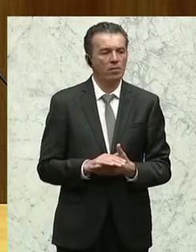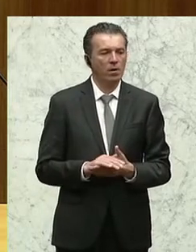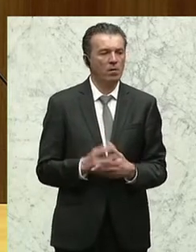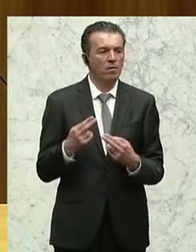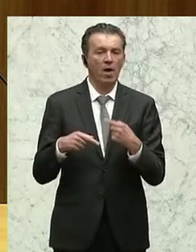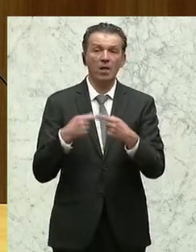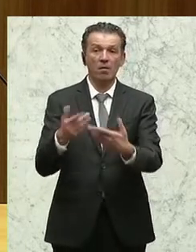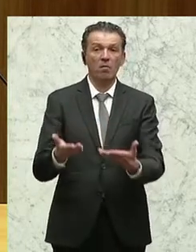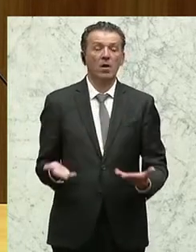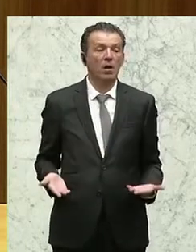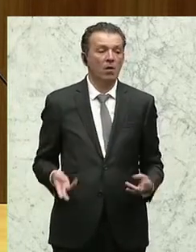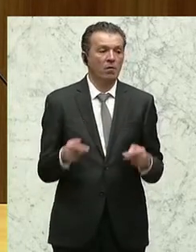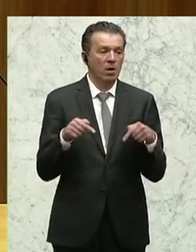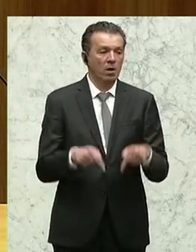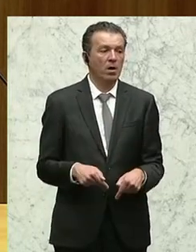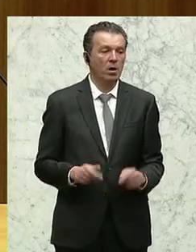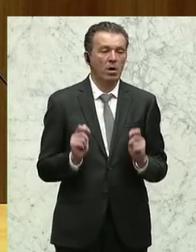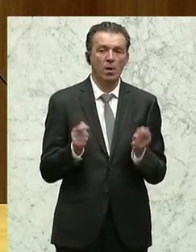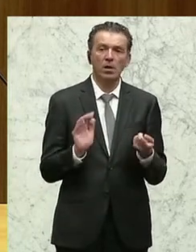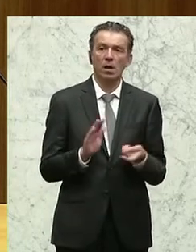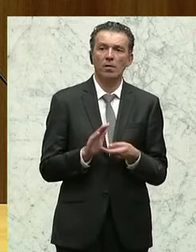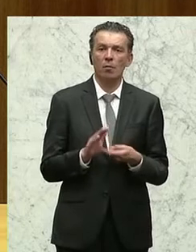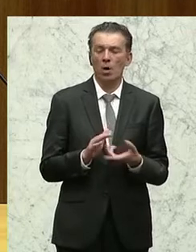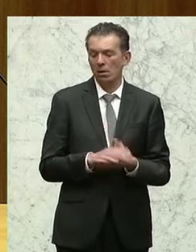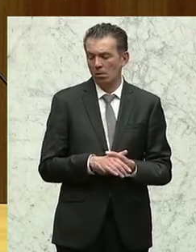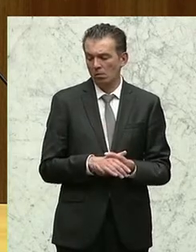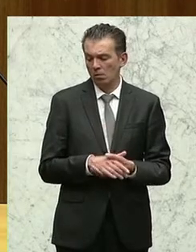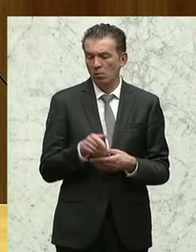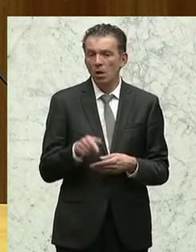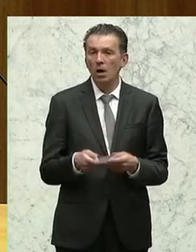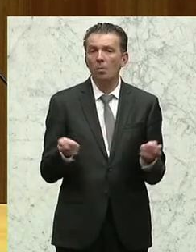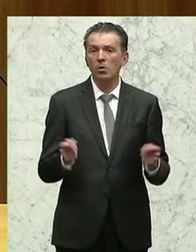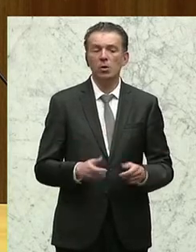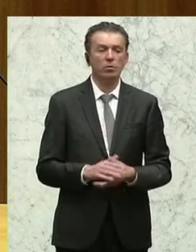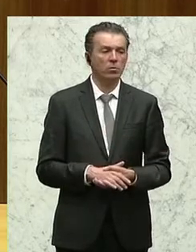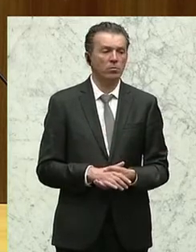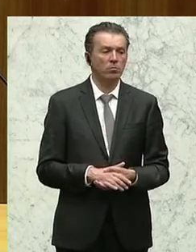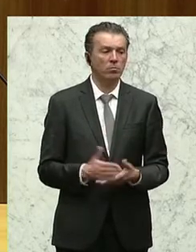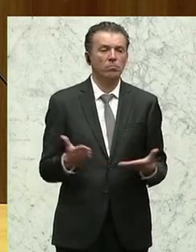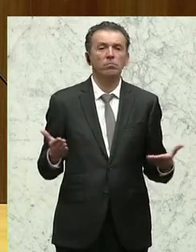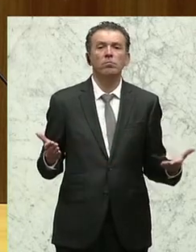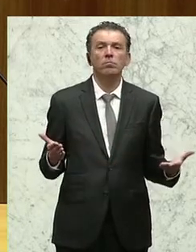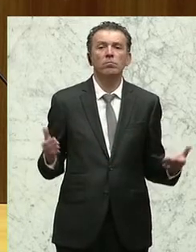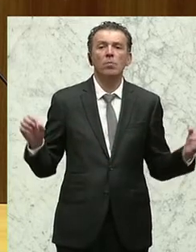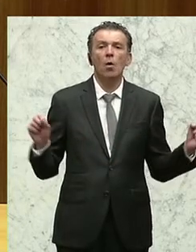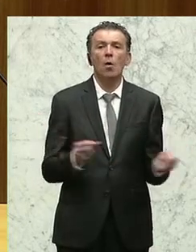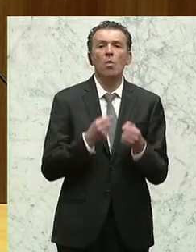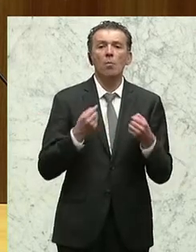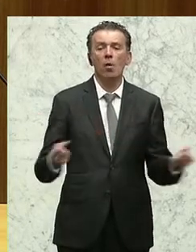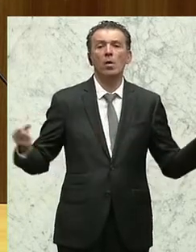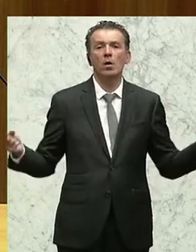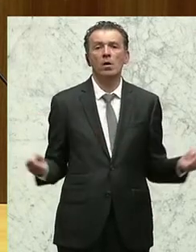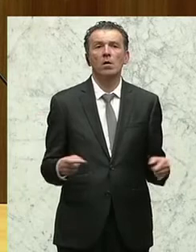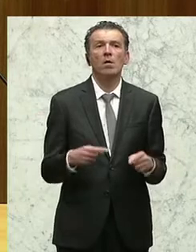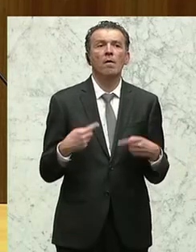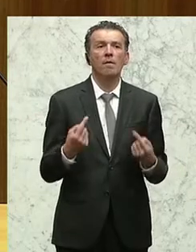eine Weiterentwicklung, wie sie hier im Antrag gefordert wird und hier beschlossen werden soll, ist gar nicht möglich.